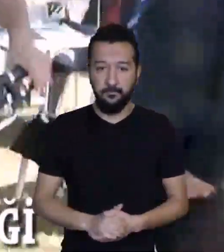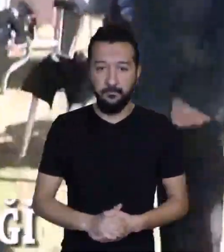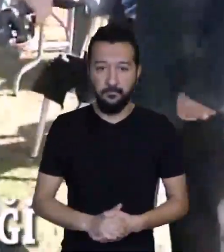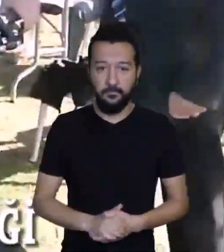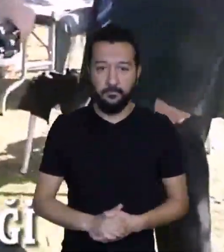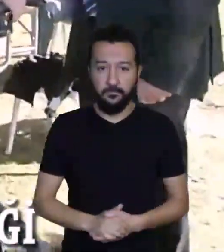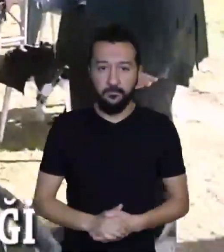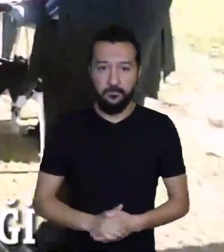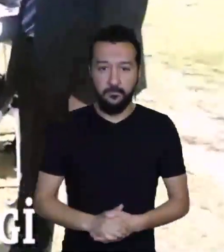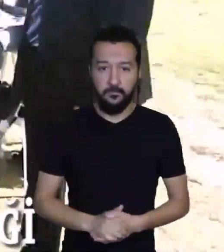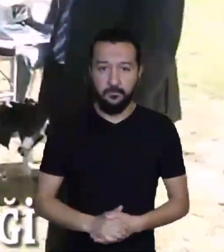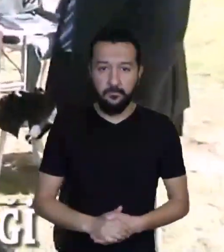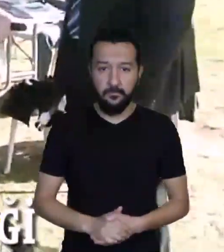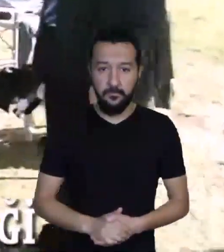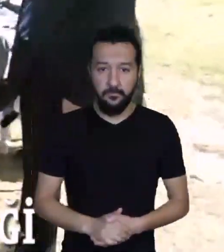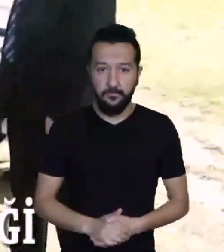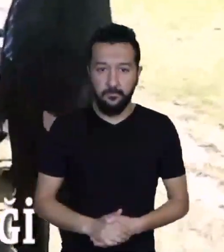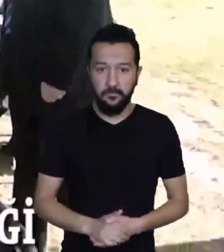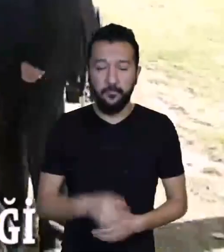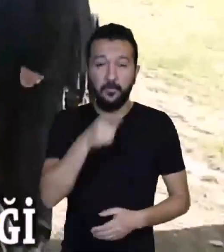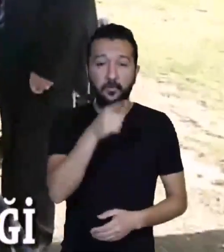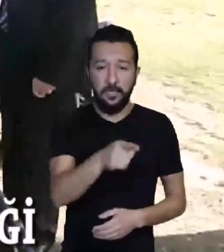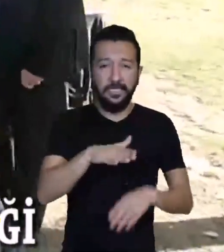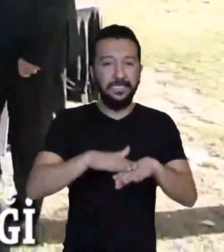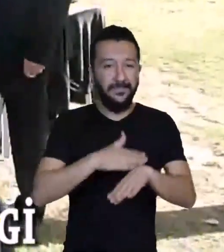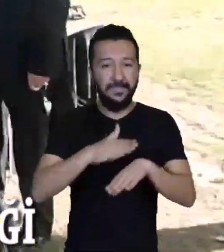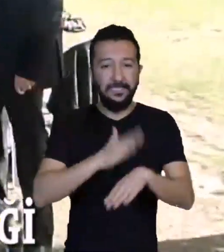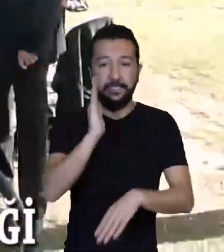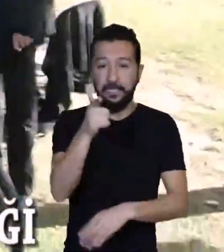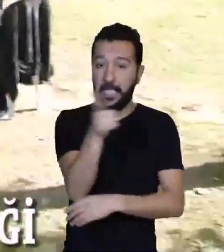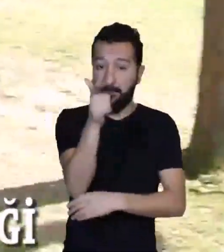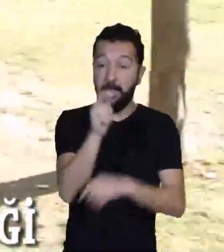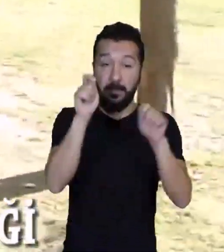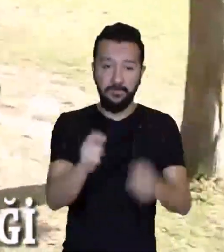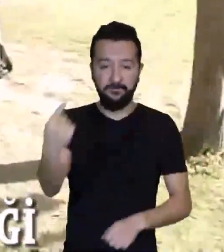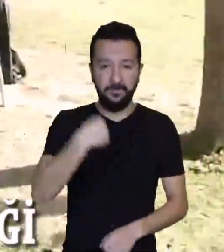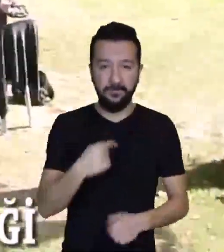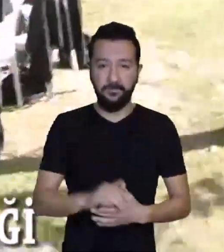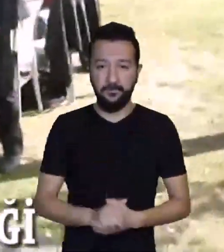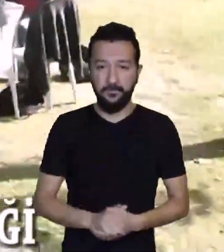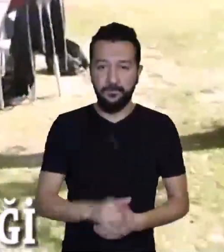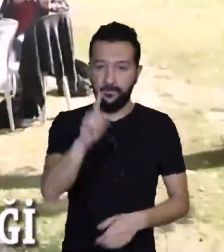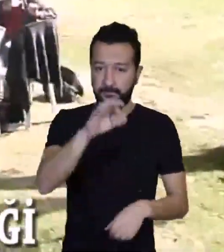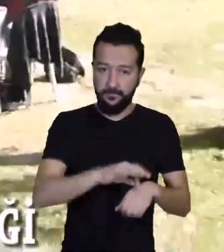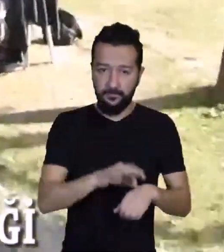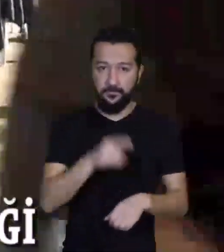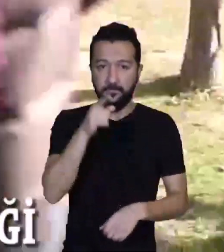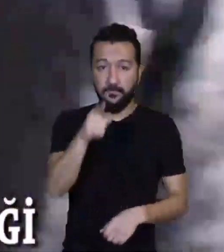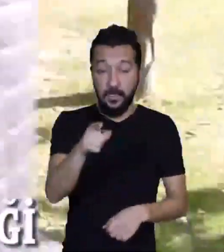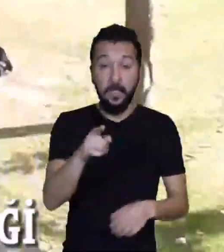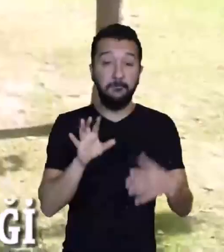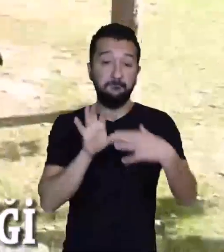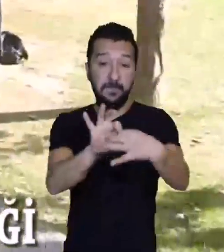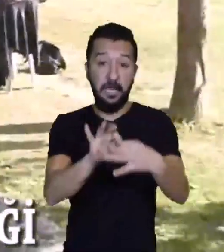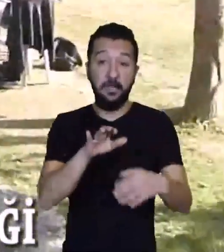pilot koltuğuna geçti. Şöyle şu arada yavaş yavaş gidelim ki kamera çekebilsin bize. Tabii. Şimdi, bir dakika. Burada tamam. Senkron önemli